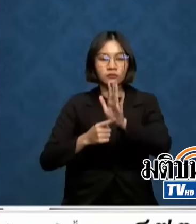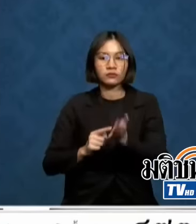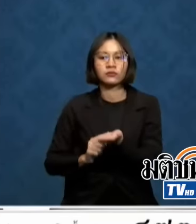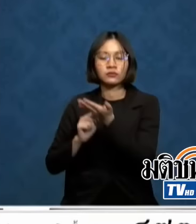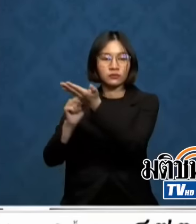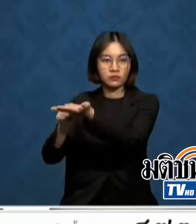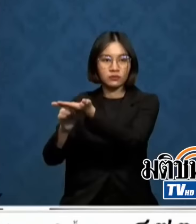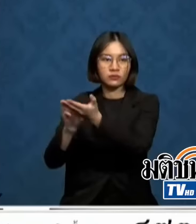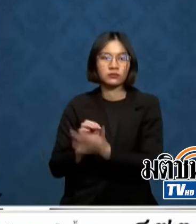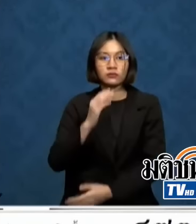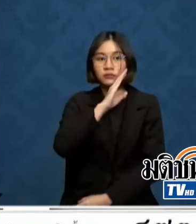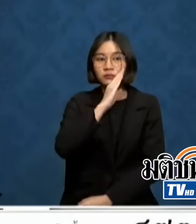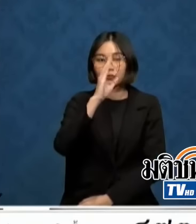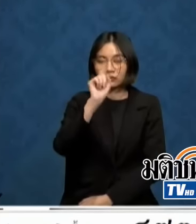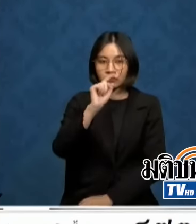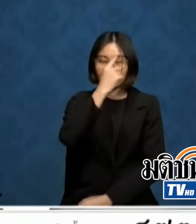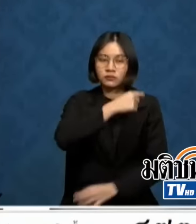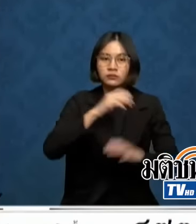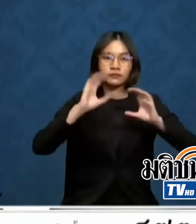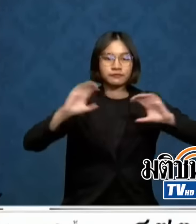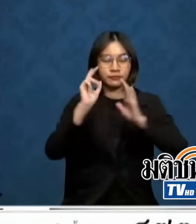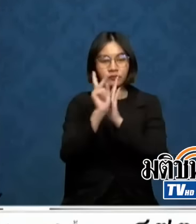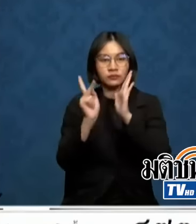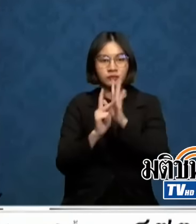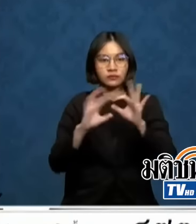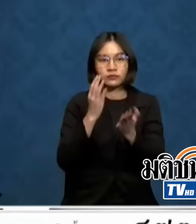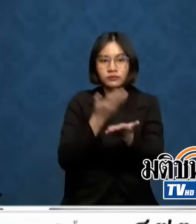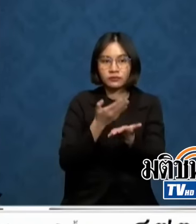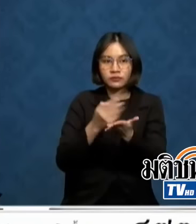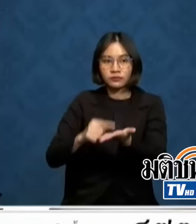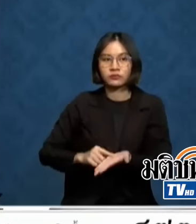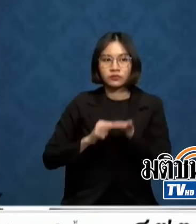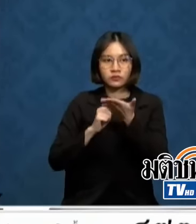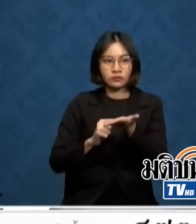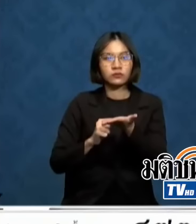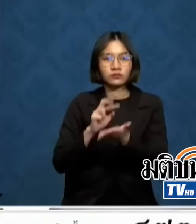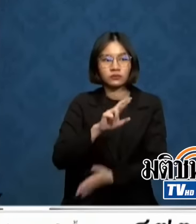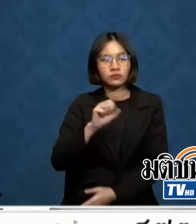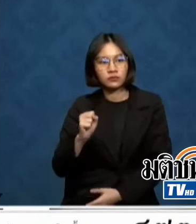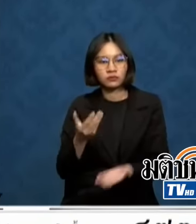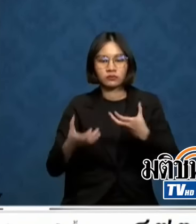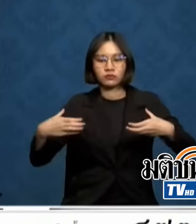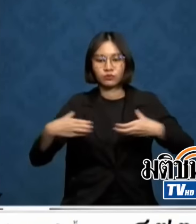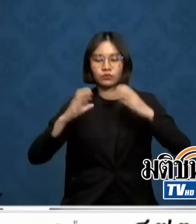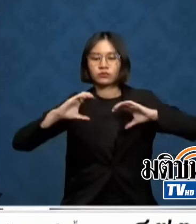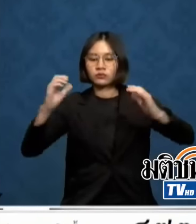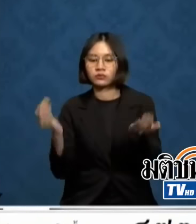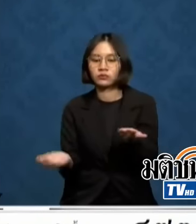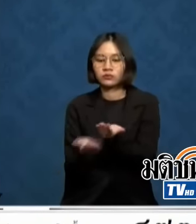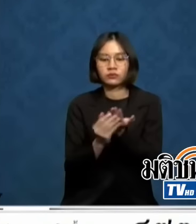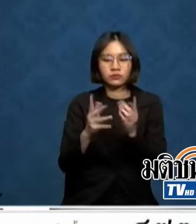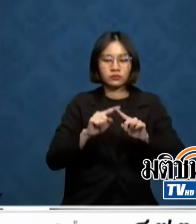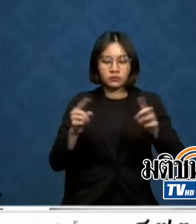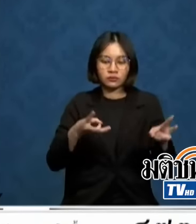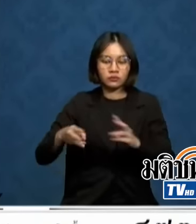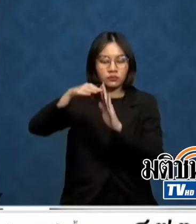ไปเพราะแม้รัฐบาลจะไม่ยอมให้กฎหมายการเงินของพรรคฝ่ายค้านได้เข้าสภาโดยไม่มีร่างของครมหรือร่างของพรรครัฐบาลเข้ามาประกบแต่ในเชิง